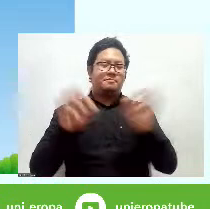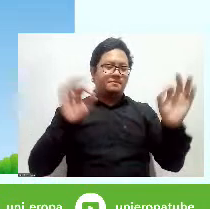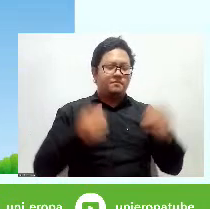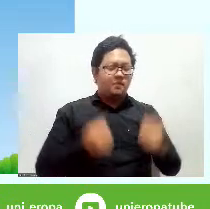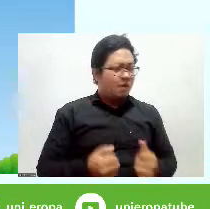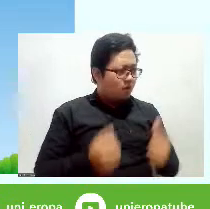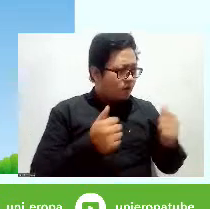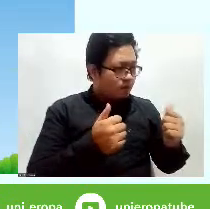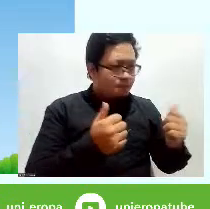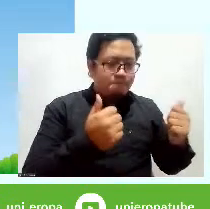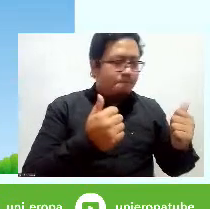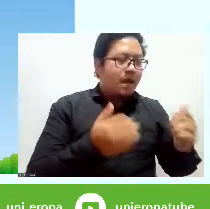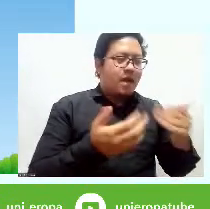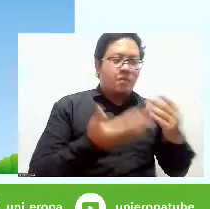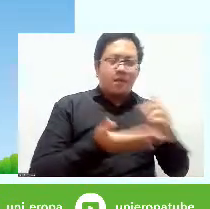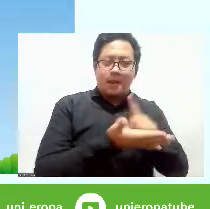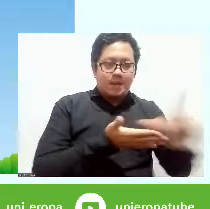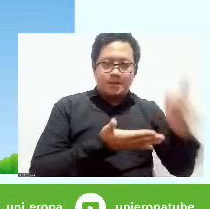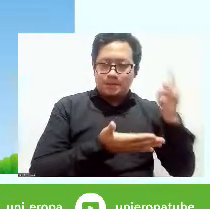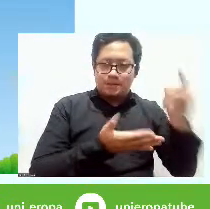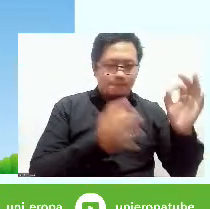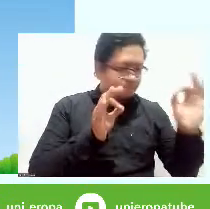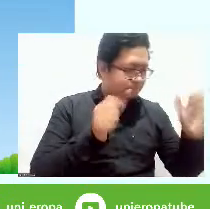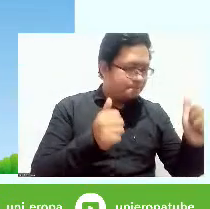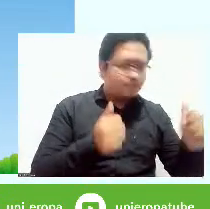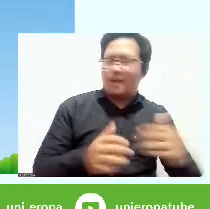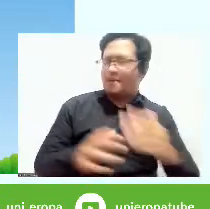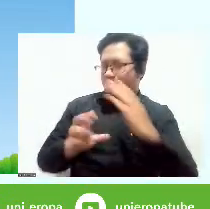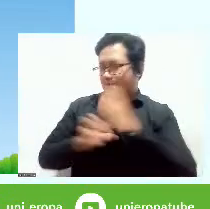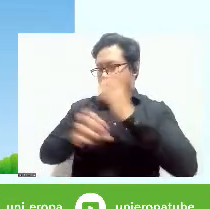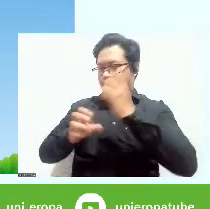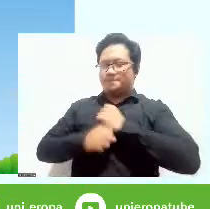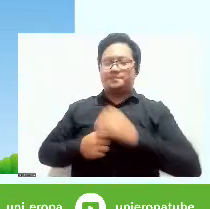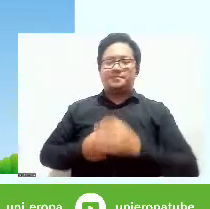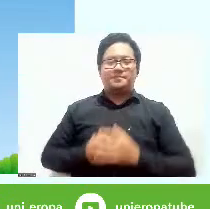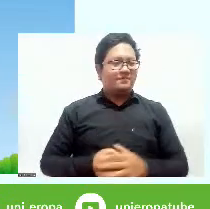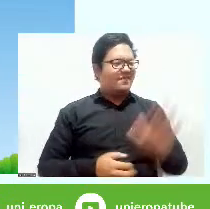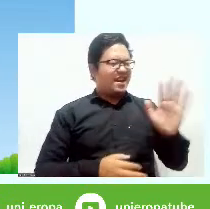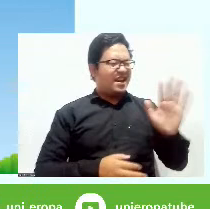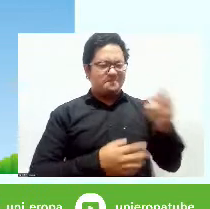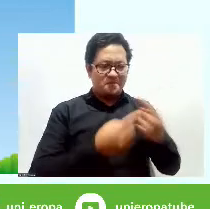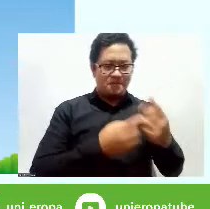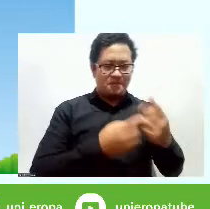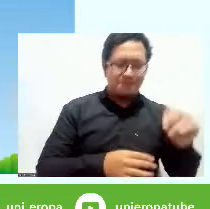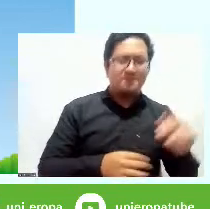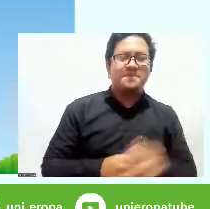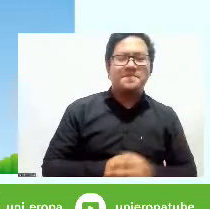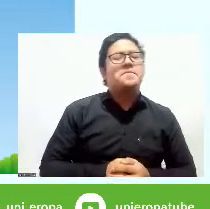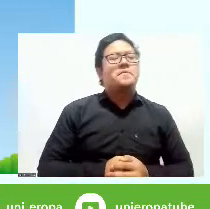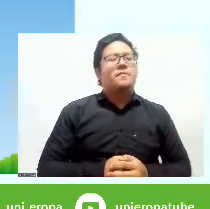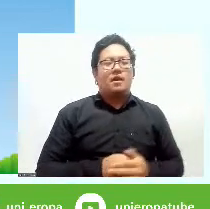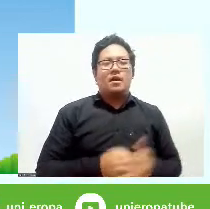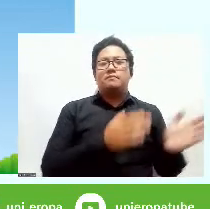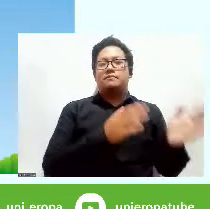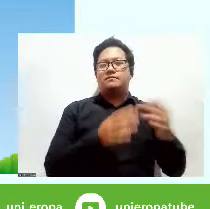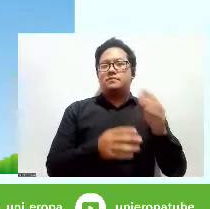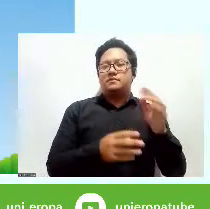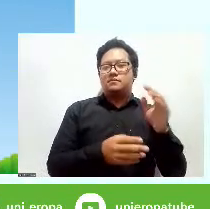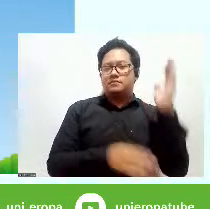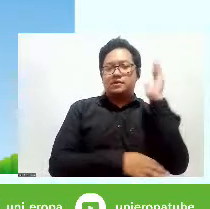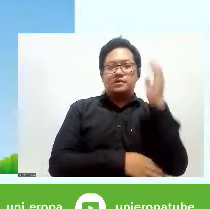Om dan hati-hati dan pastinya cap ngobrol nanti ada Mbak Ajeng juga dari Empu sustainable